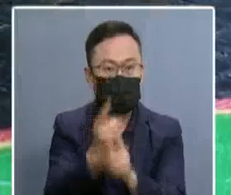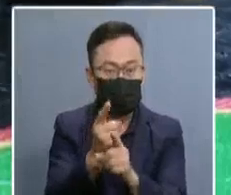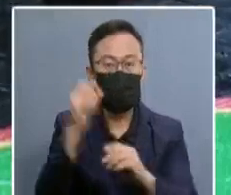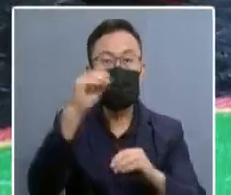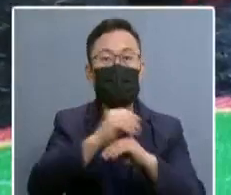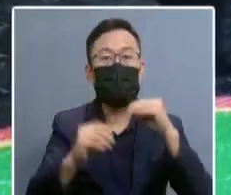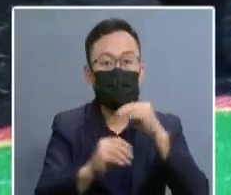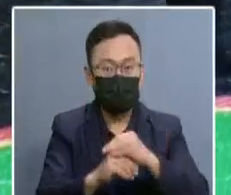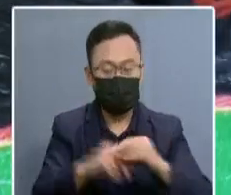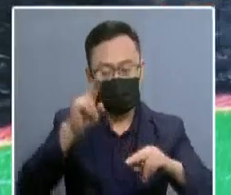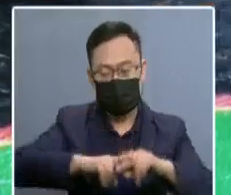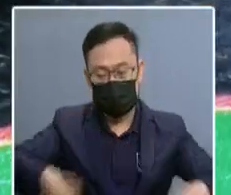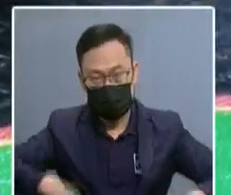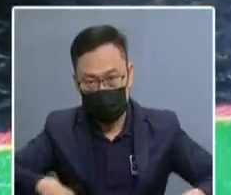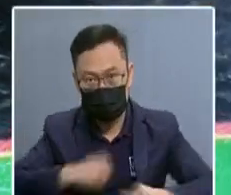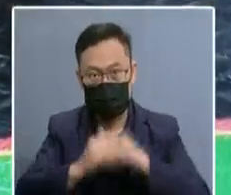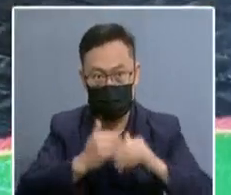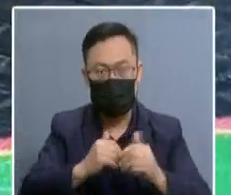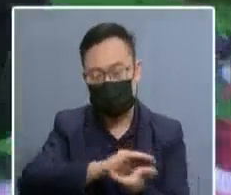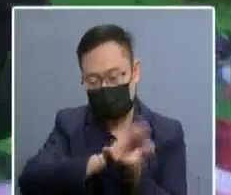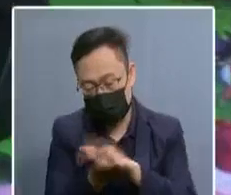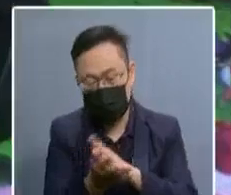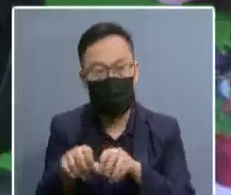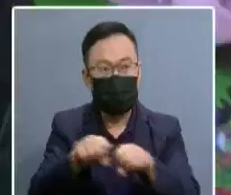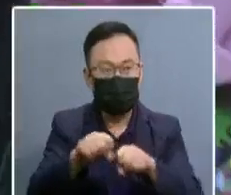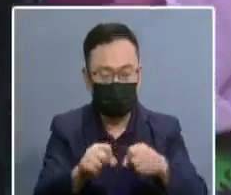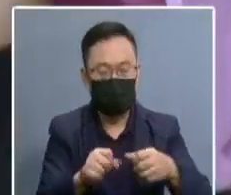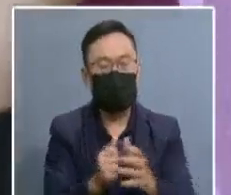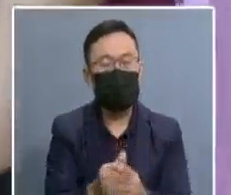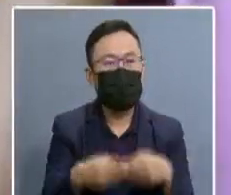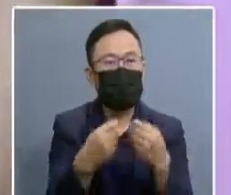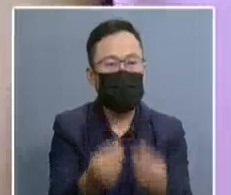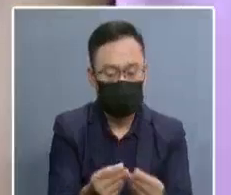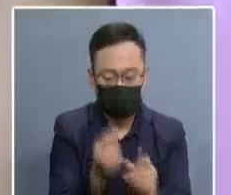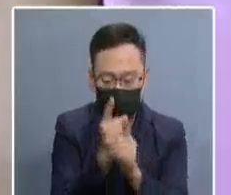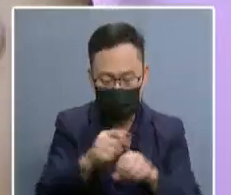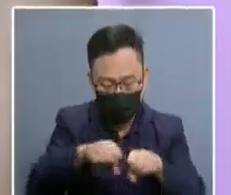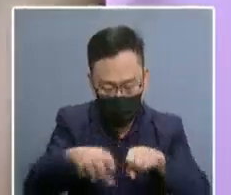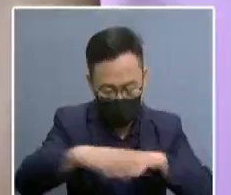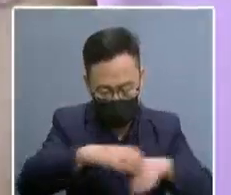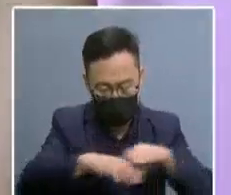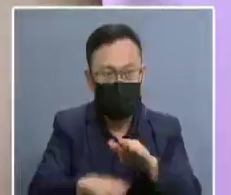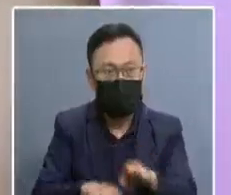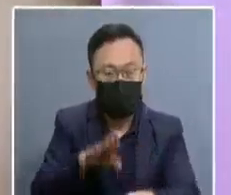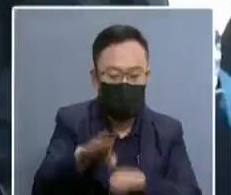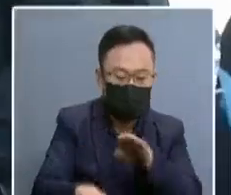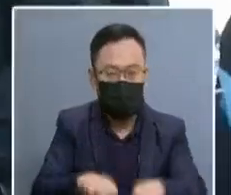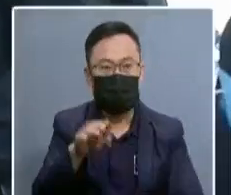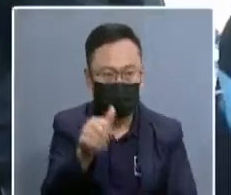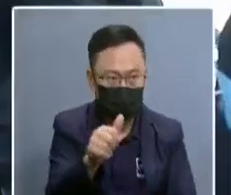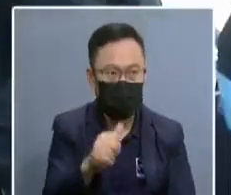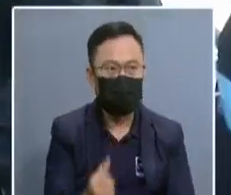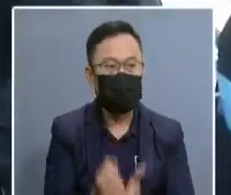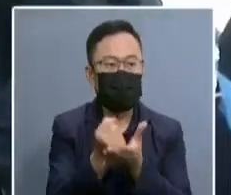ใจสู่รองเท้าคู่แรกที่ถูกตัดเย็บขึ้นเป็นพิเศษตามสรีระเท้าของเธอช่วยให้การยืนและเดินทำได้อย่างมั่นใจ